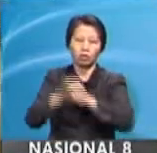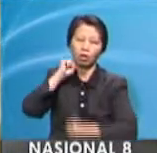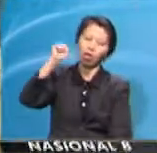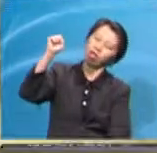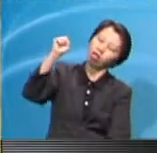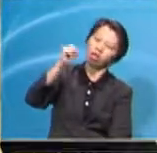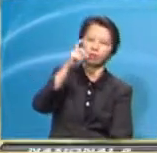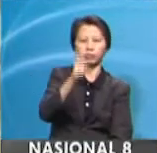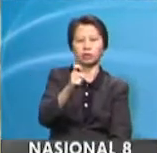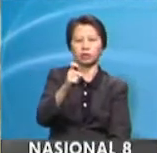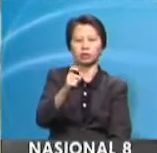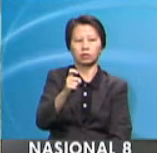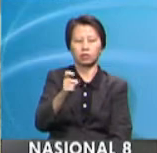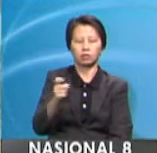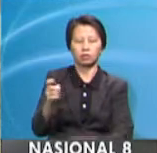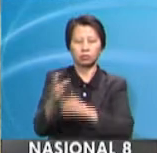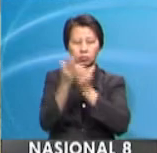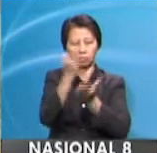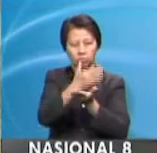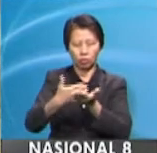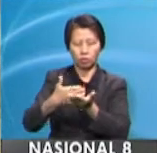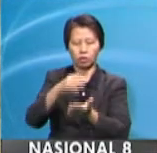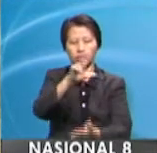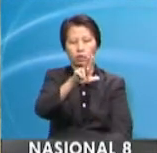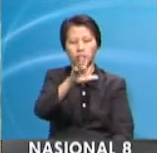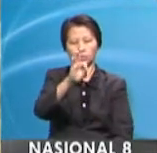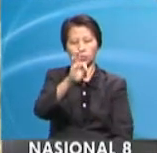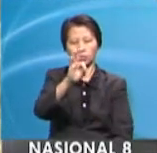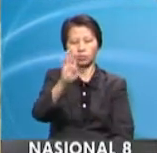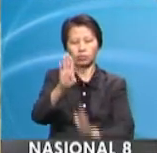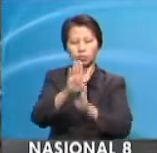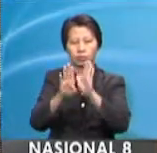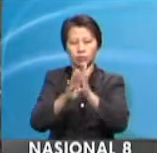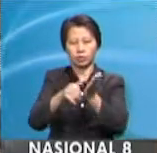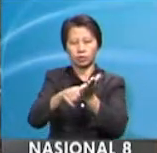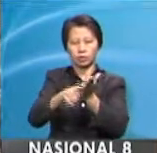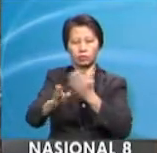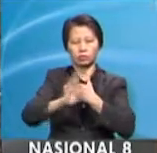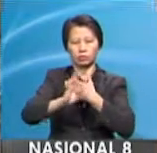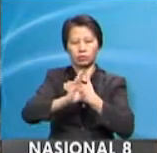gantung sampai mati di bawah seksyen 39b akta dadah berbahaya